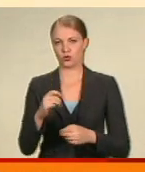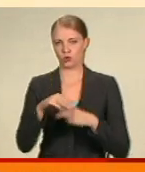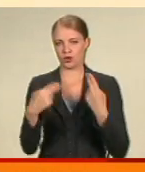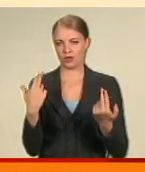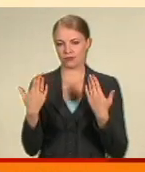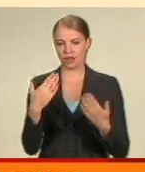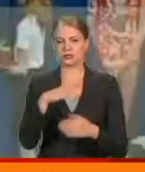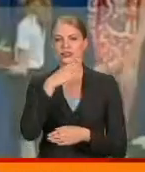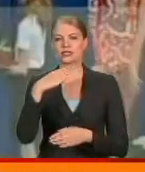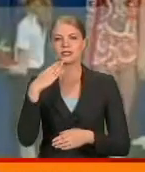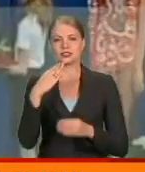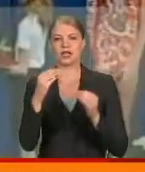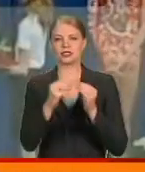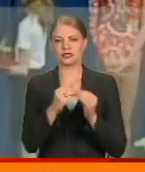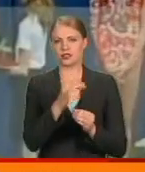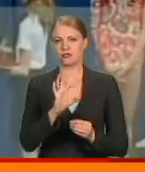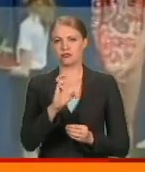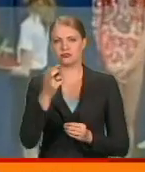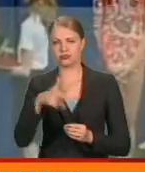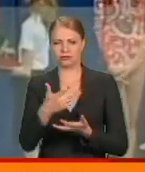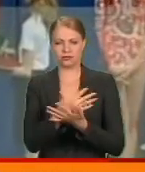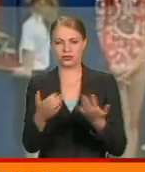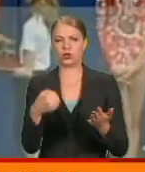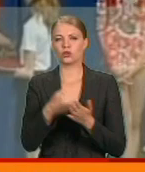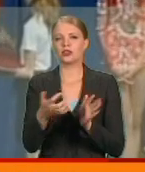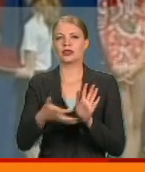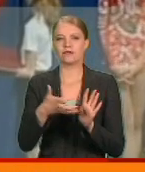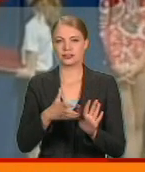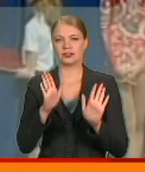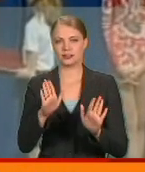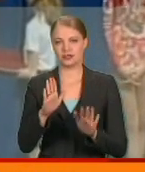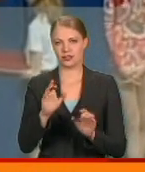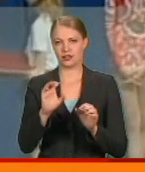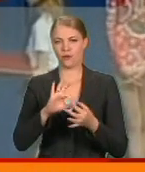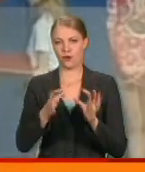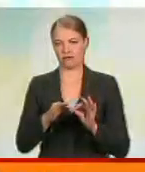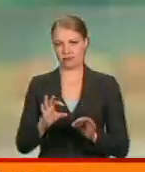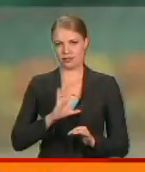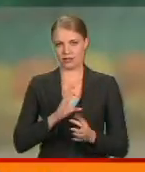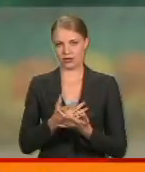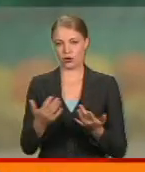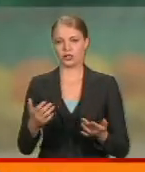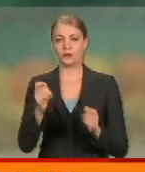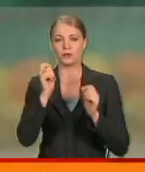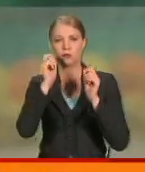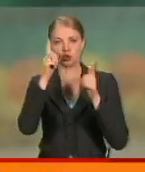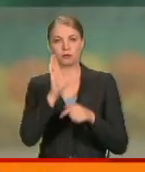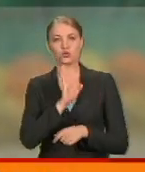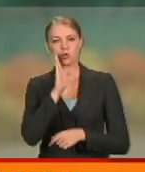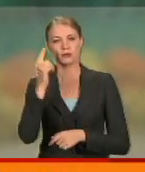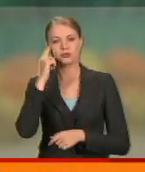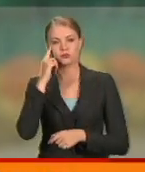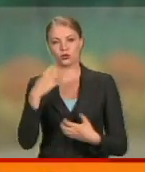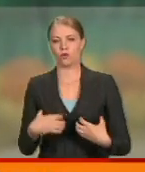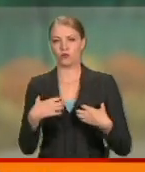гімнастики. Десятки золотих і бронзових медалей. До повного комплекту не вистачає тільки олімпійських нагород. Просипаєшся утром, думаєш,